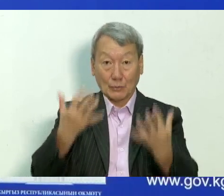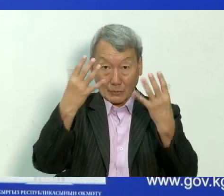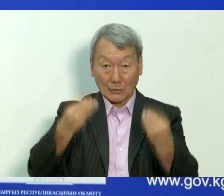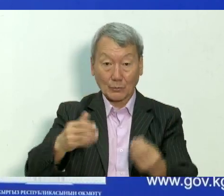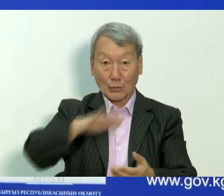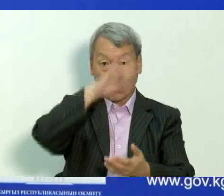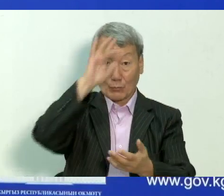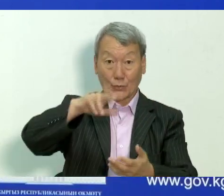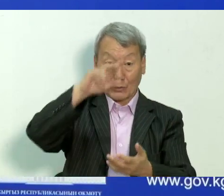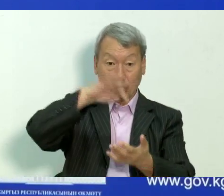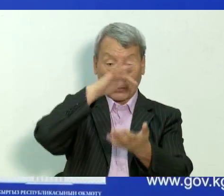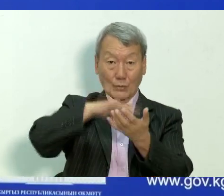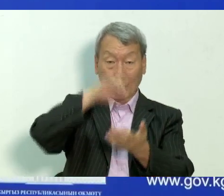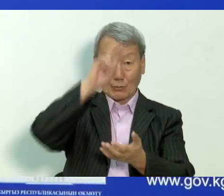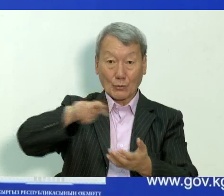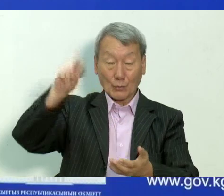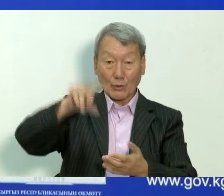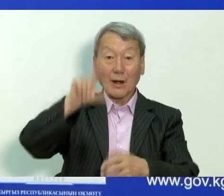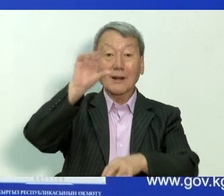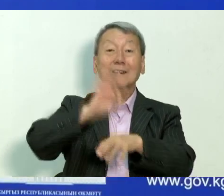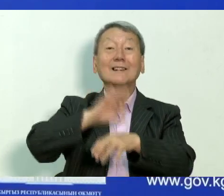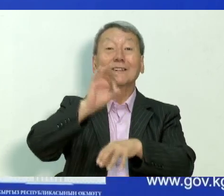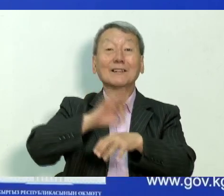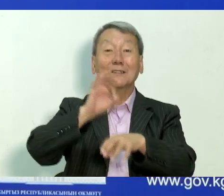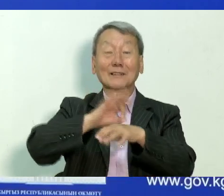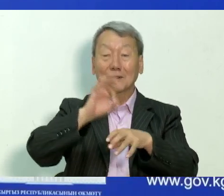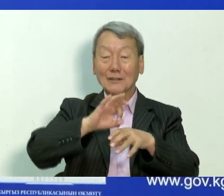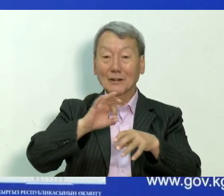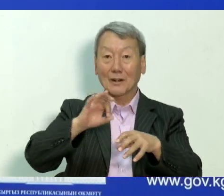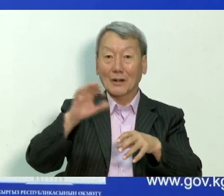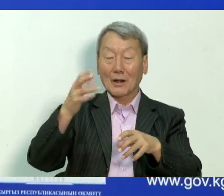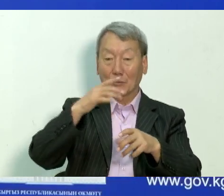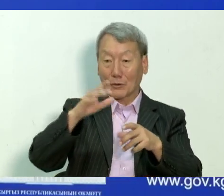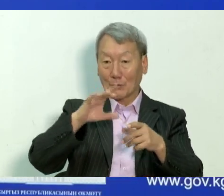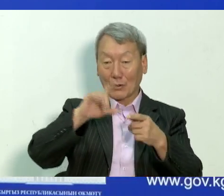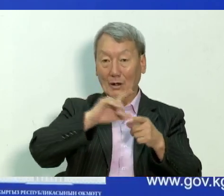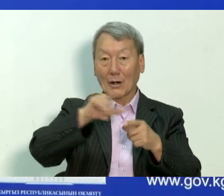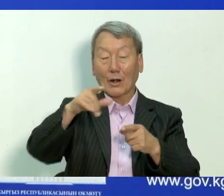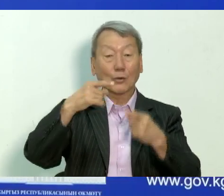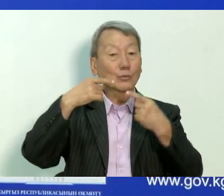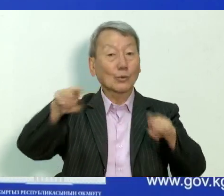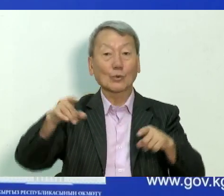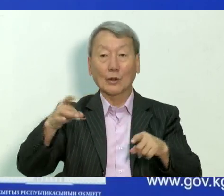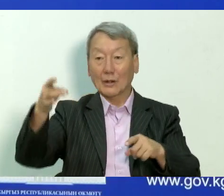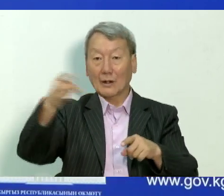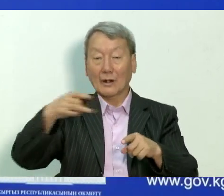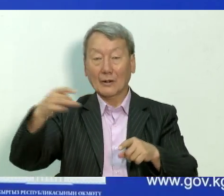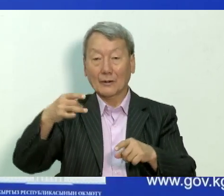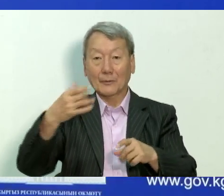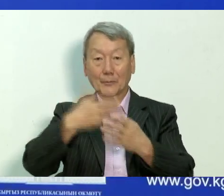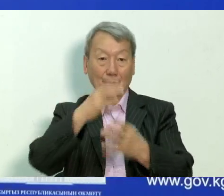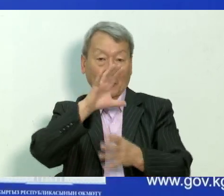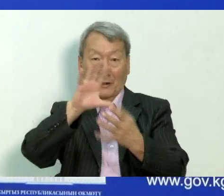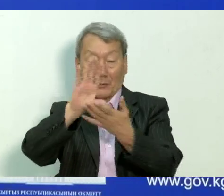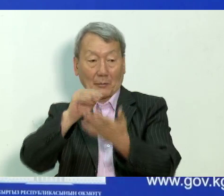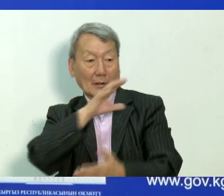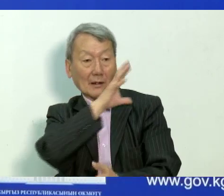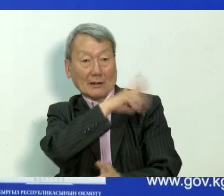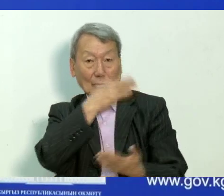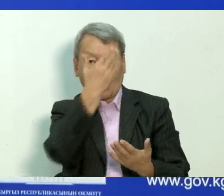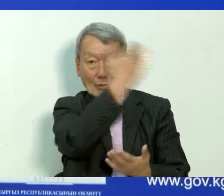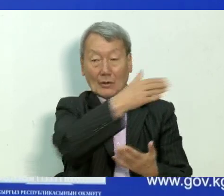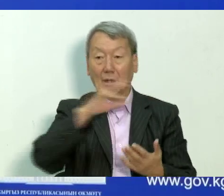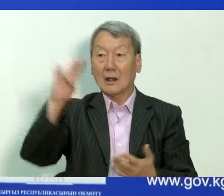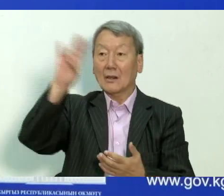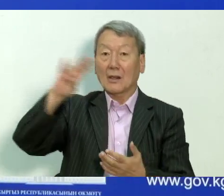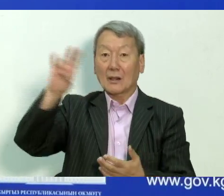Бишкек шаарында чыгып жаткан ооруларды региондорго таратпашыбыз керек. Башка региондордо, мисалы үчүн Ысык Көл областы, Нарын